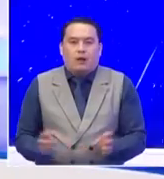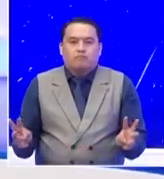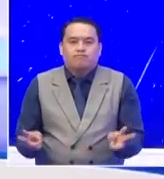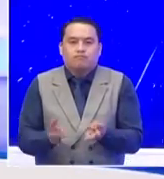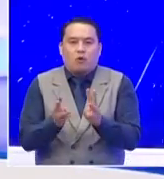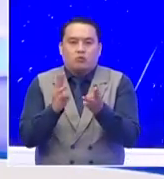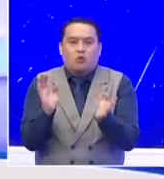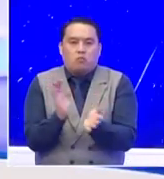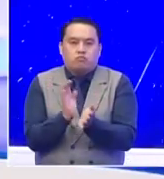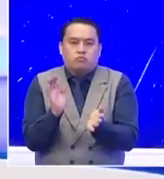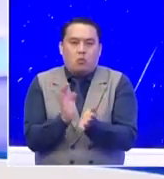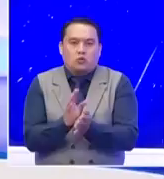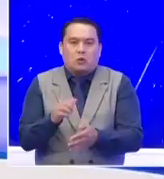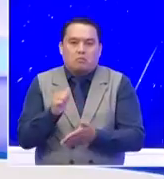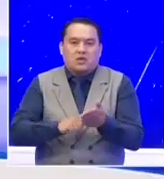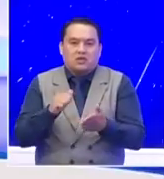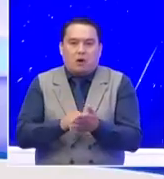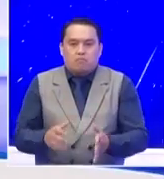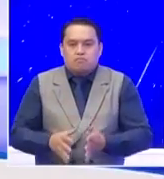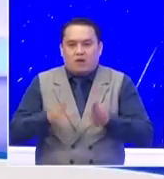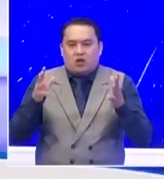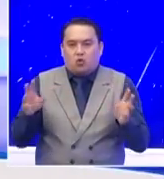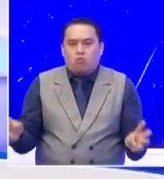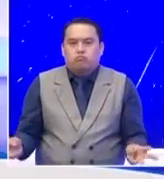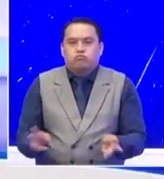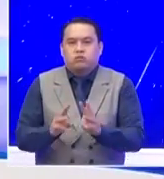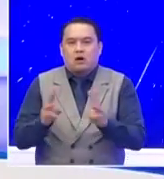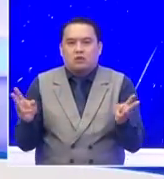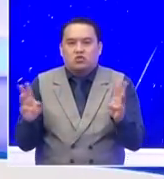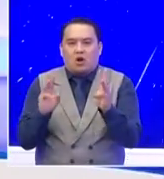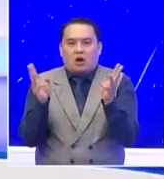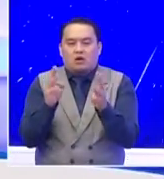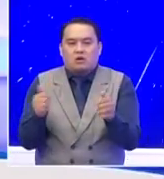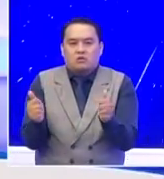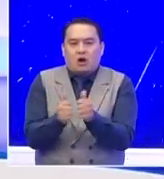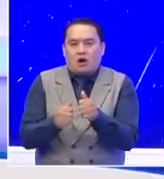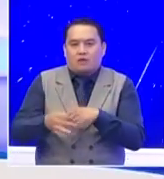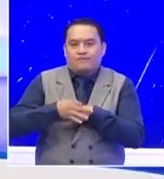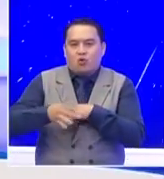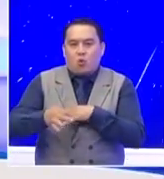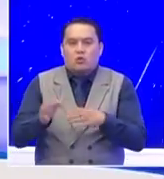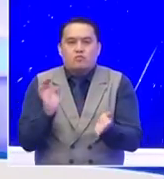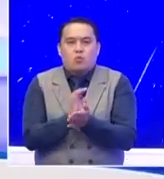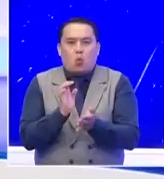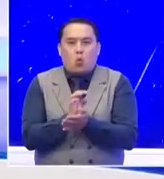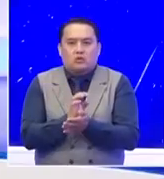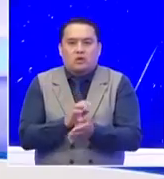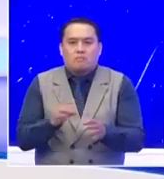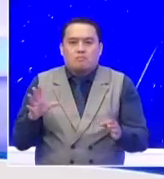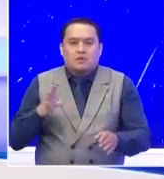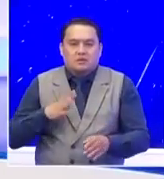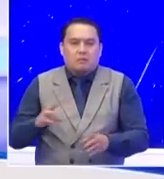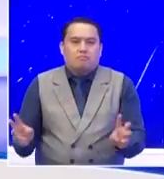Возгорание мусора уже не раз становилось причиной больших пожаров. Вот и на этот раз близ города Алматы на мусорной свалке